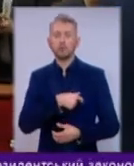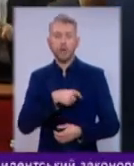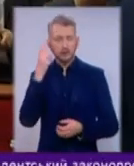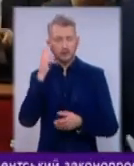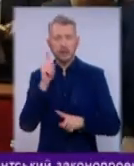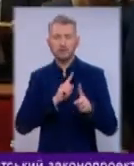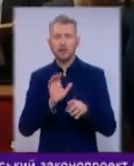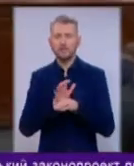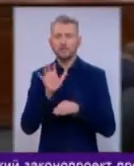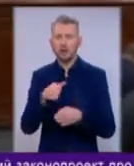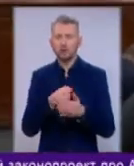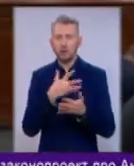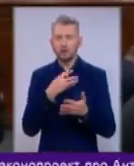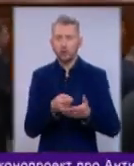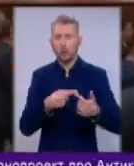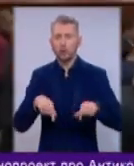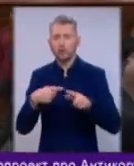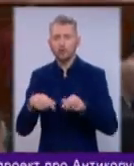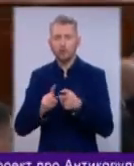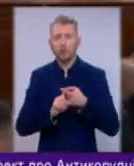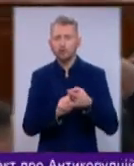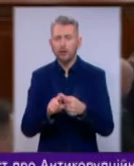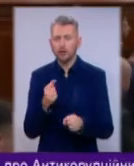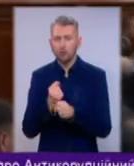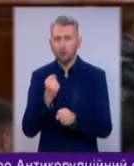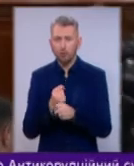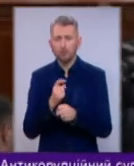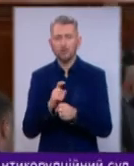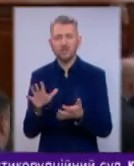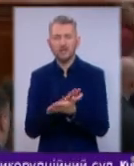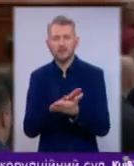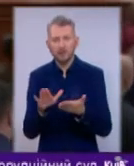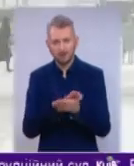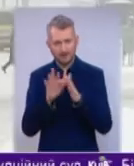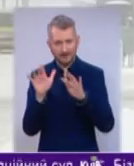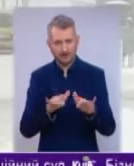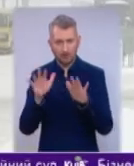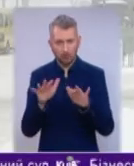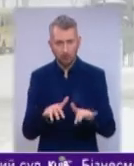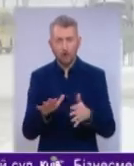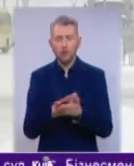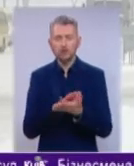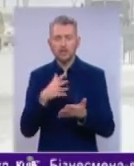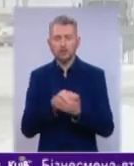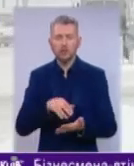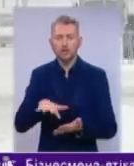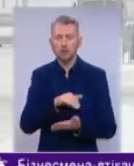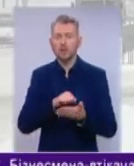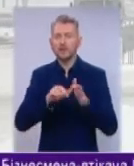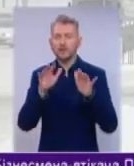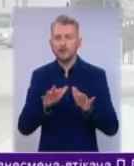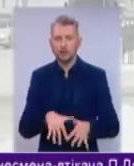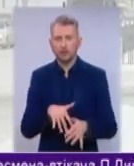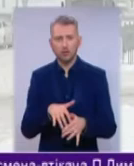Київради відправили до своїх округів координувати роботи з ліквідації наслідків негоди. Очищати свої території від снігу